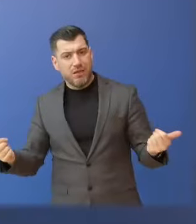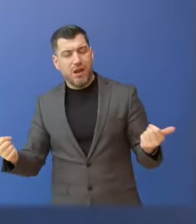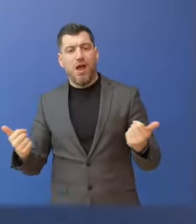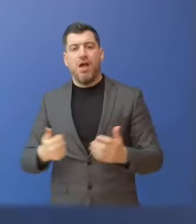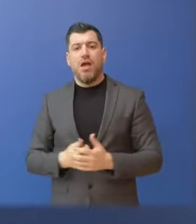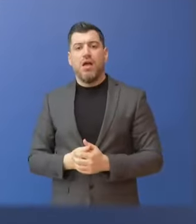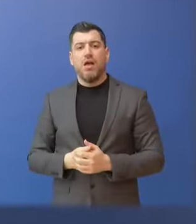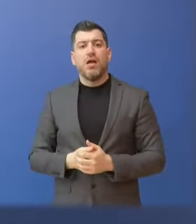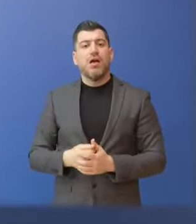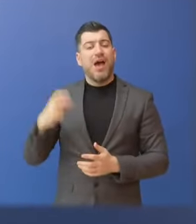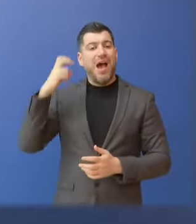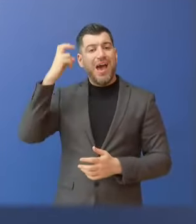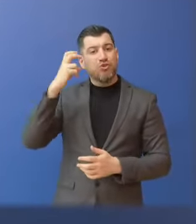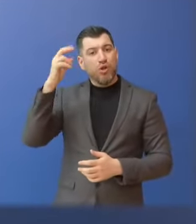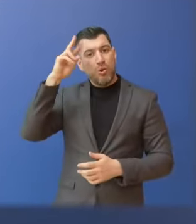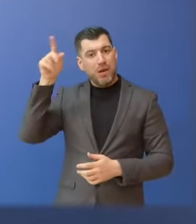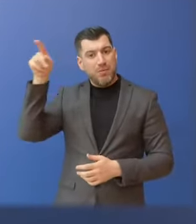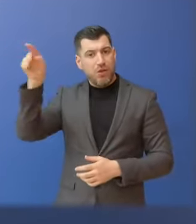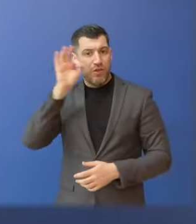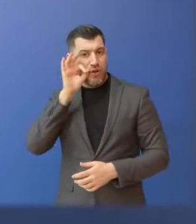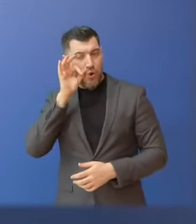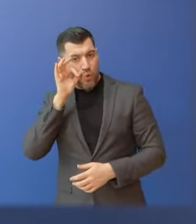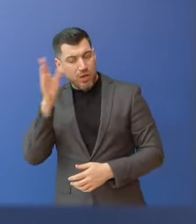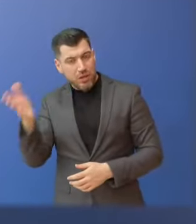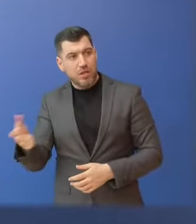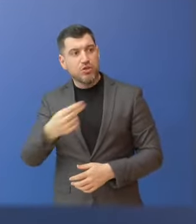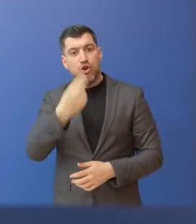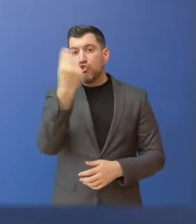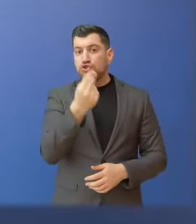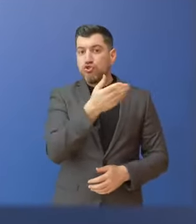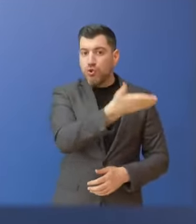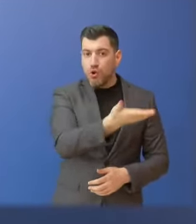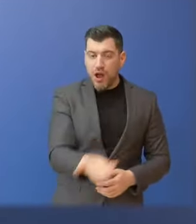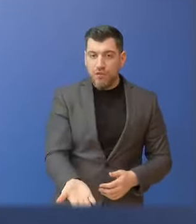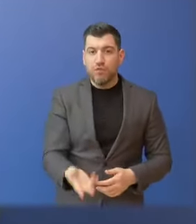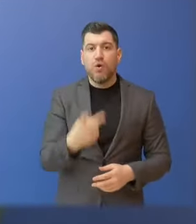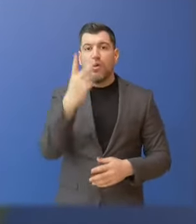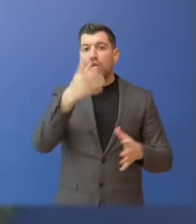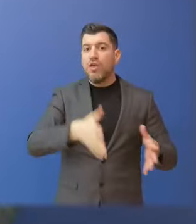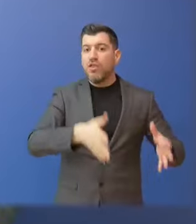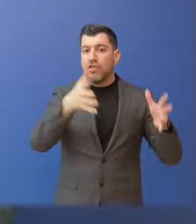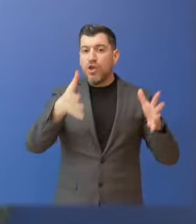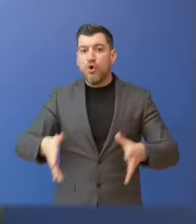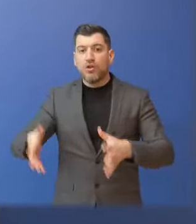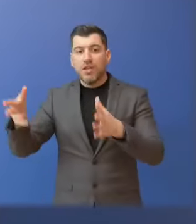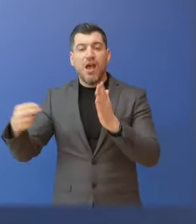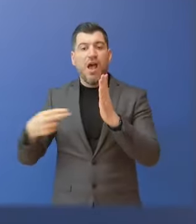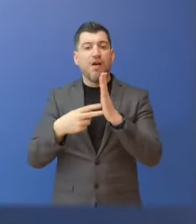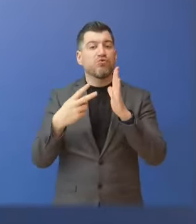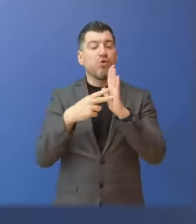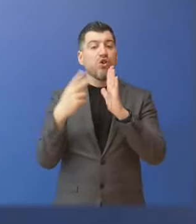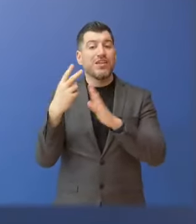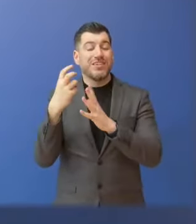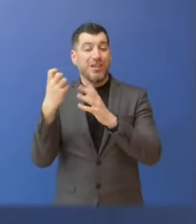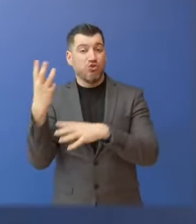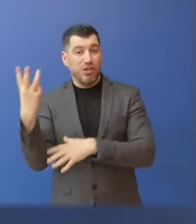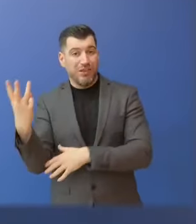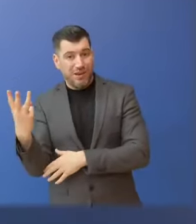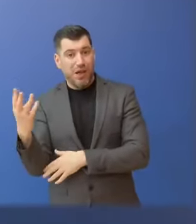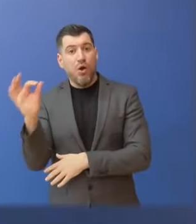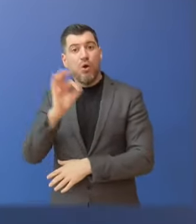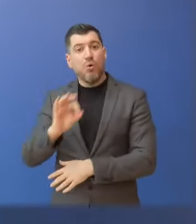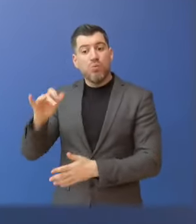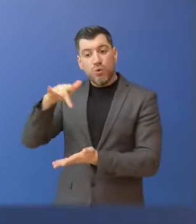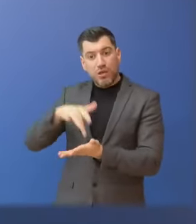θεσσαλονίκης και ξανά στην πανεπιστημίο πολη του ζωγράφου σε δύο κτίρια τον αύγουστο του 2023 που τελούν υπό κατάληψη στο